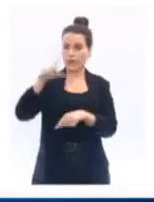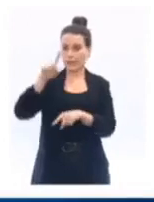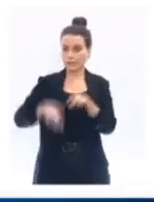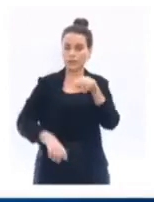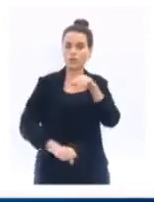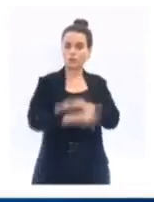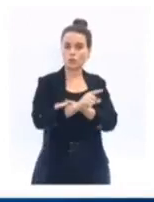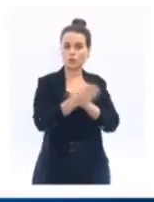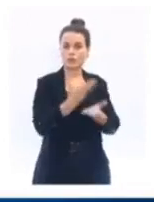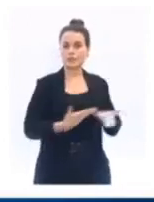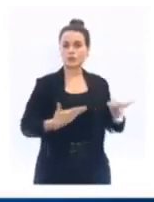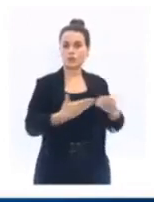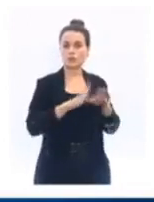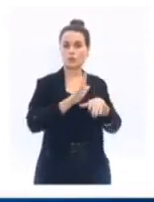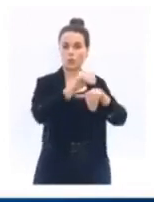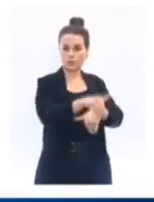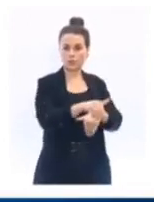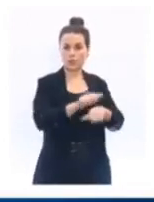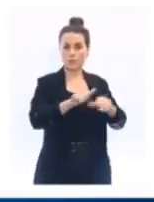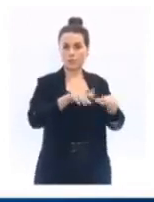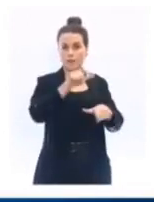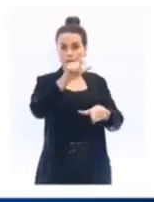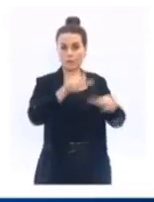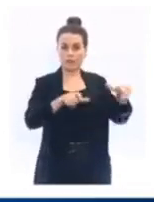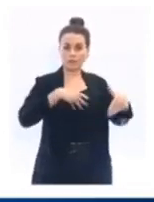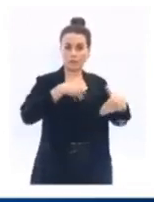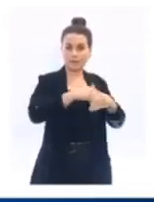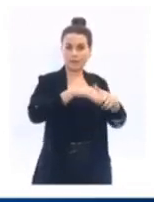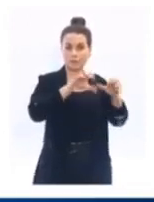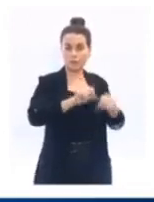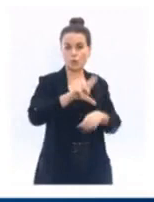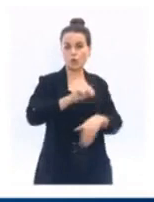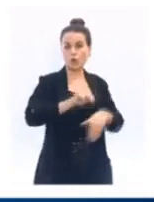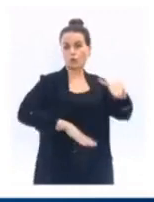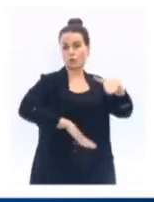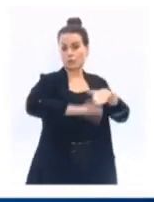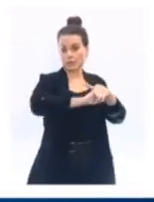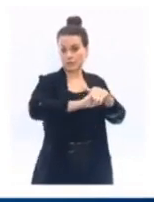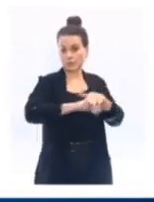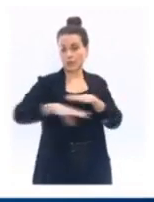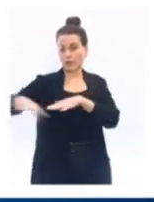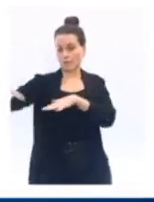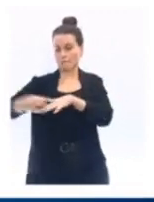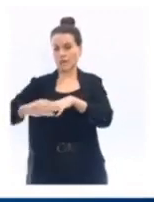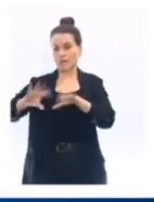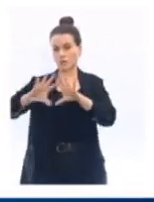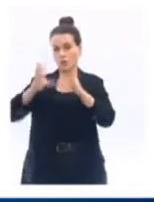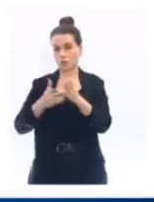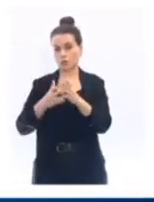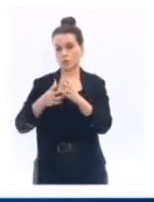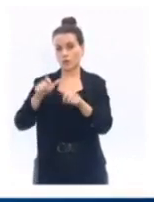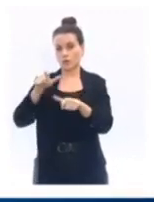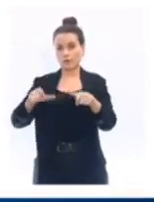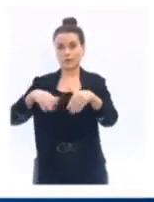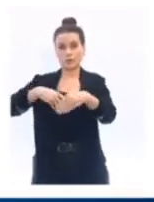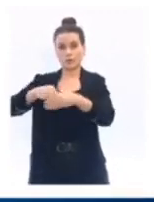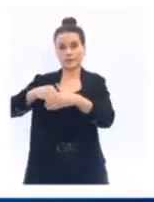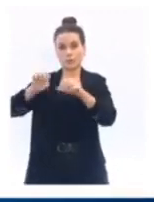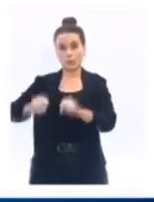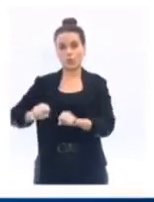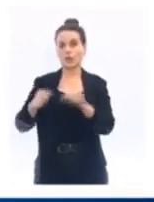et pour les mariages, dans la limite de 6 personnes. Une tolérance sera appliquée pour les cérémonies prévues